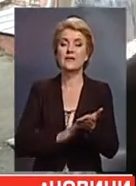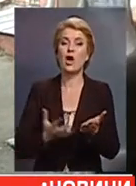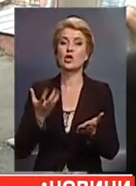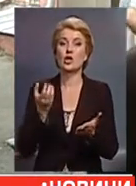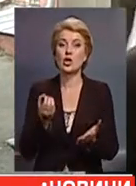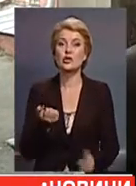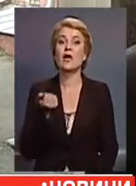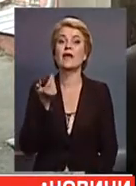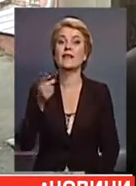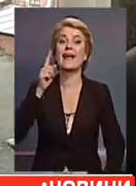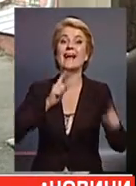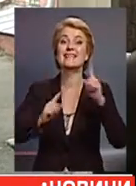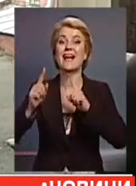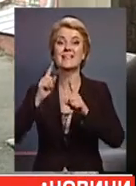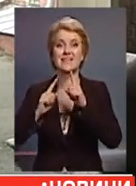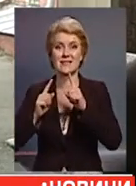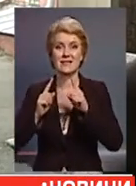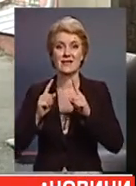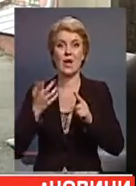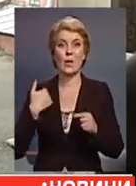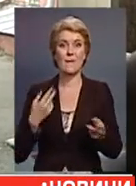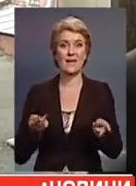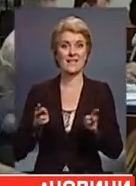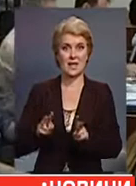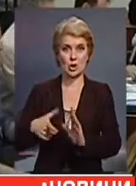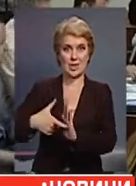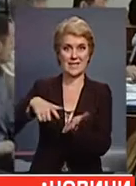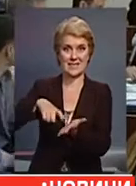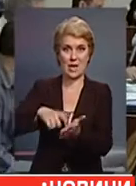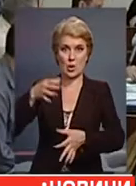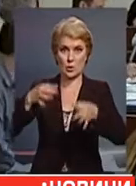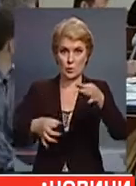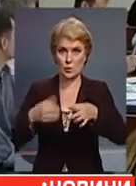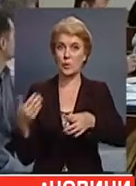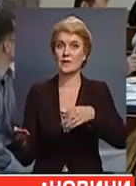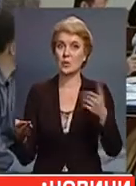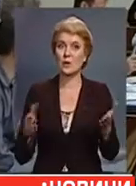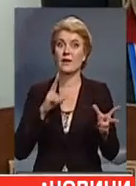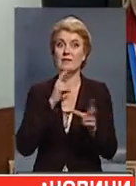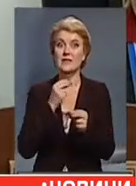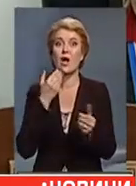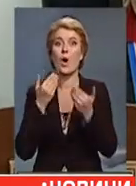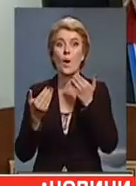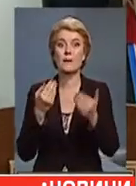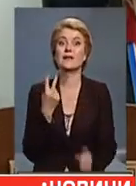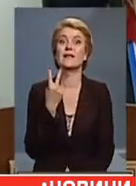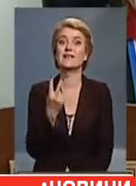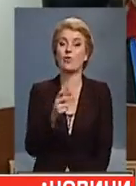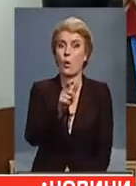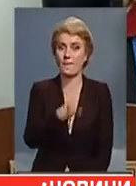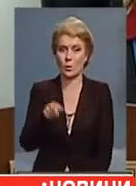засідань. Бо до того, як ми залишили зали суду, сторони встигли опитати лише двох